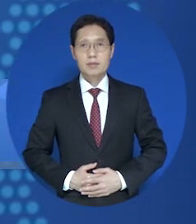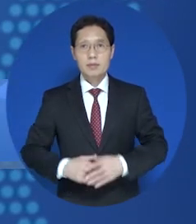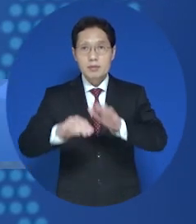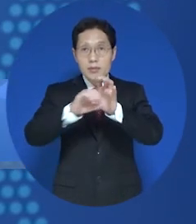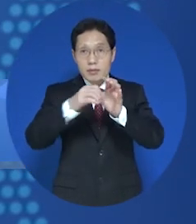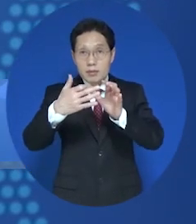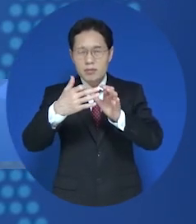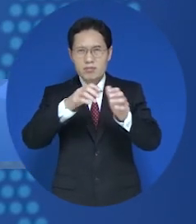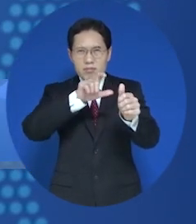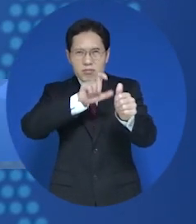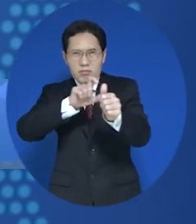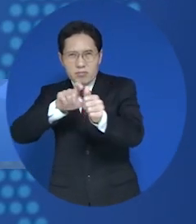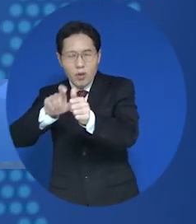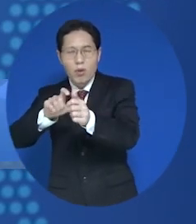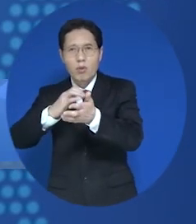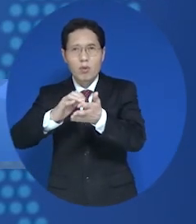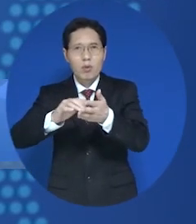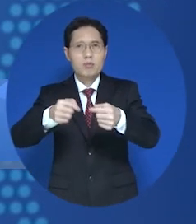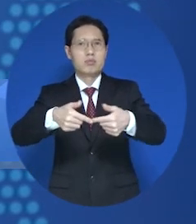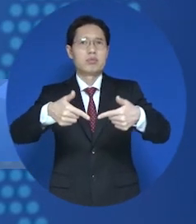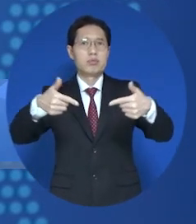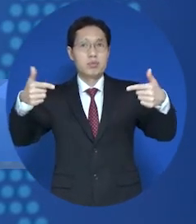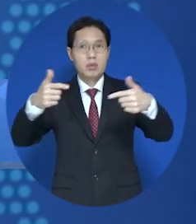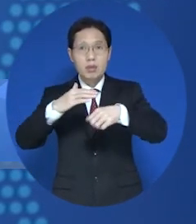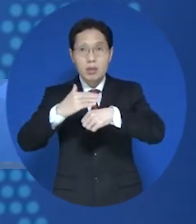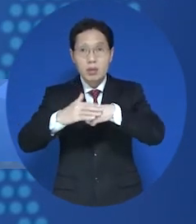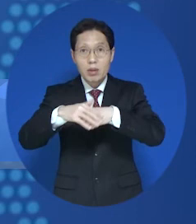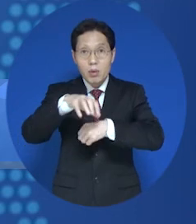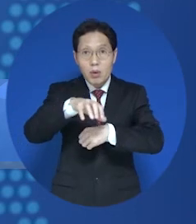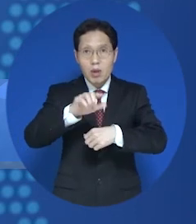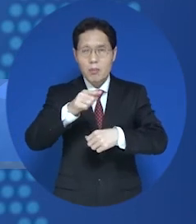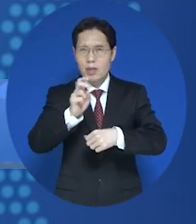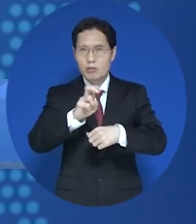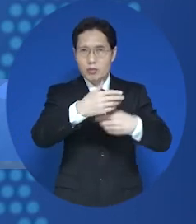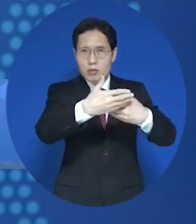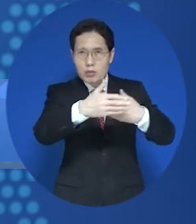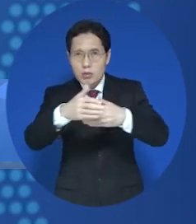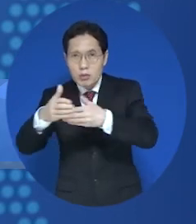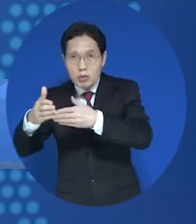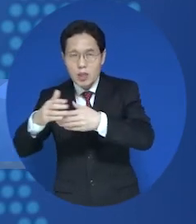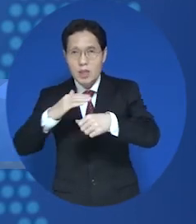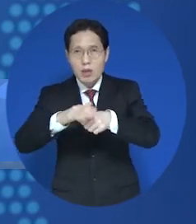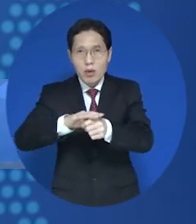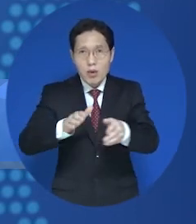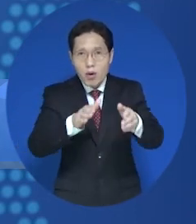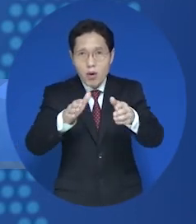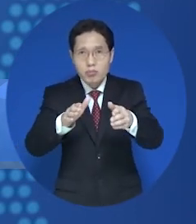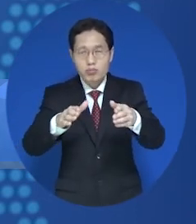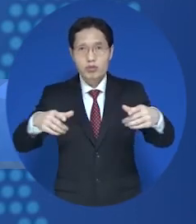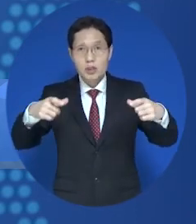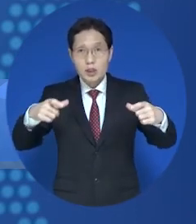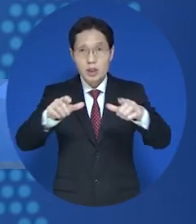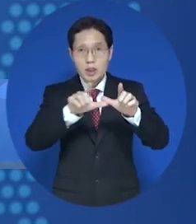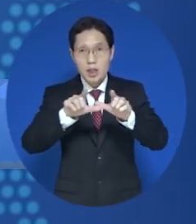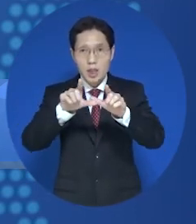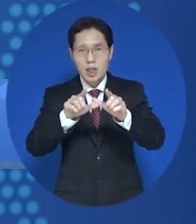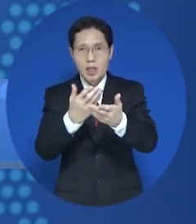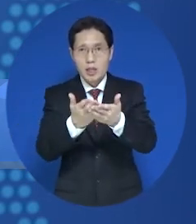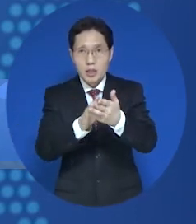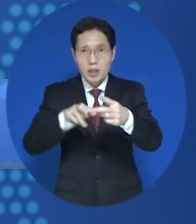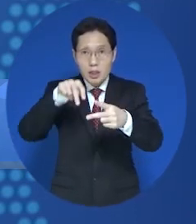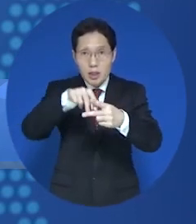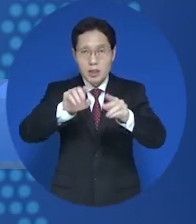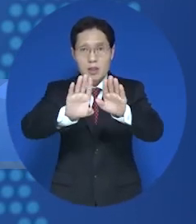코로나19 확진자가 다시 급증하는 가운데 대구시가 120병상 규모의 대구경북 권역별 생활치료센터를